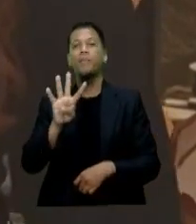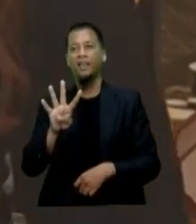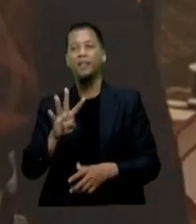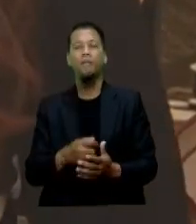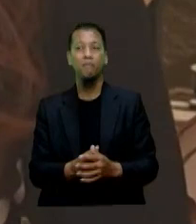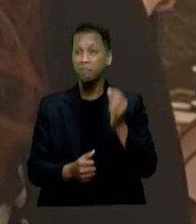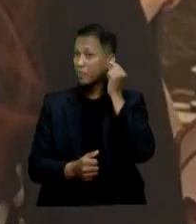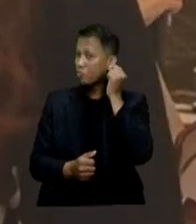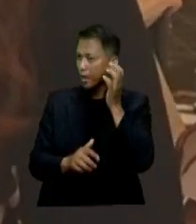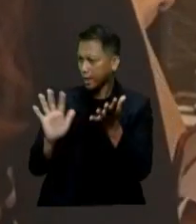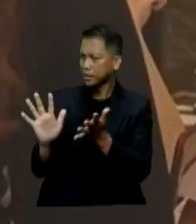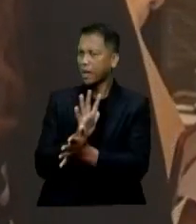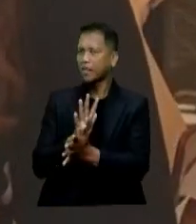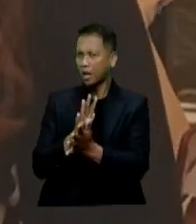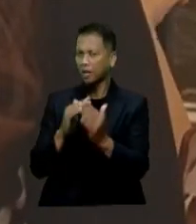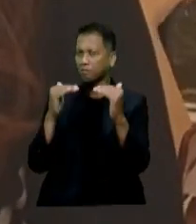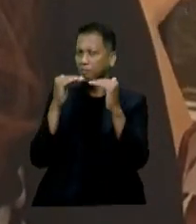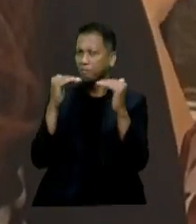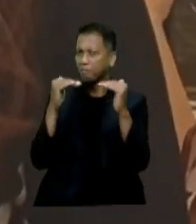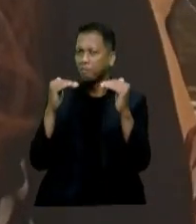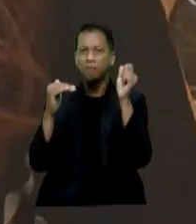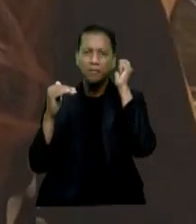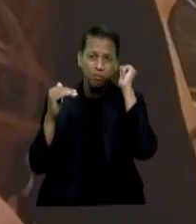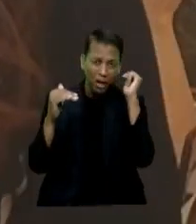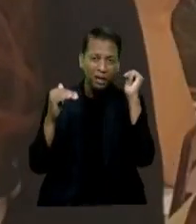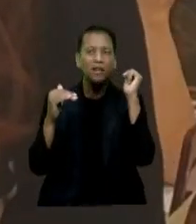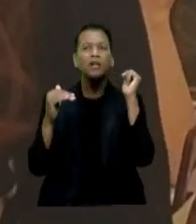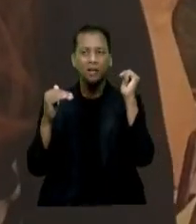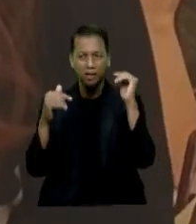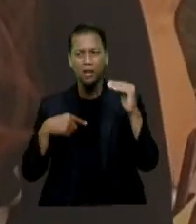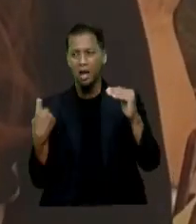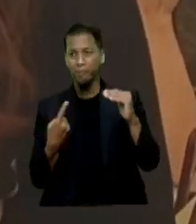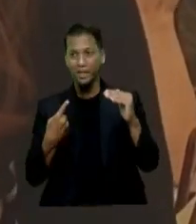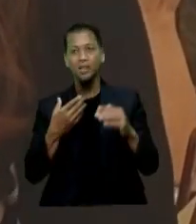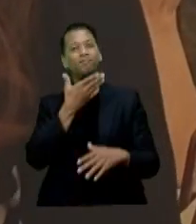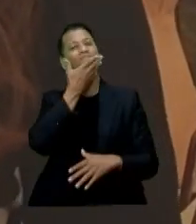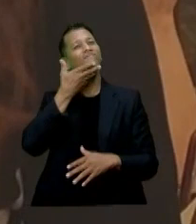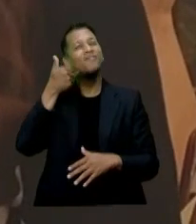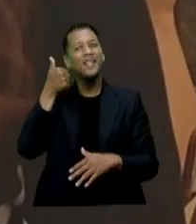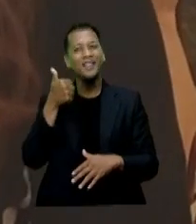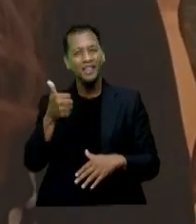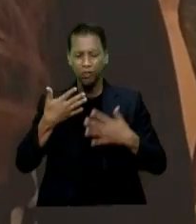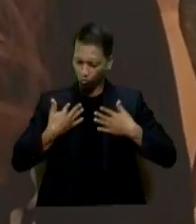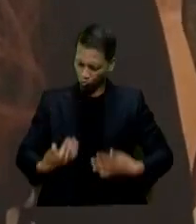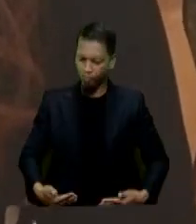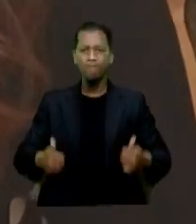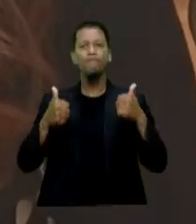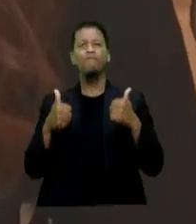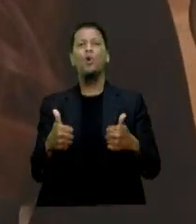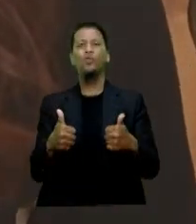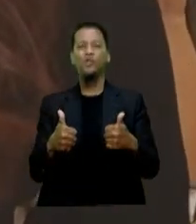sama dan perempuan itu harus memiliki kecantikan yang terpancar dari dalam tubuhnya tentunya